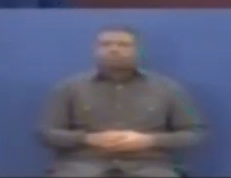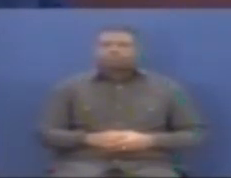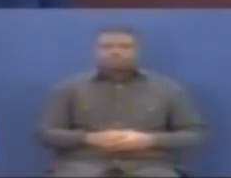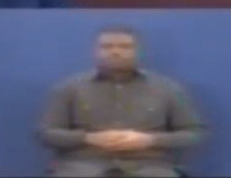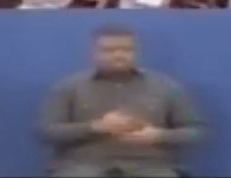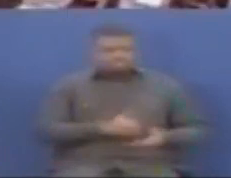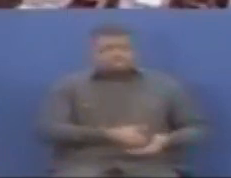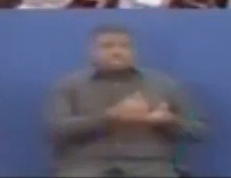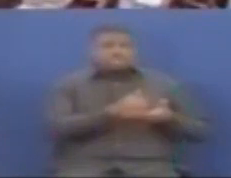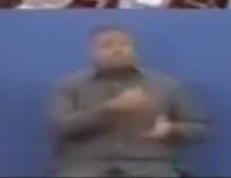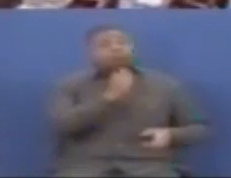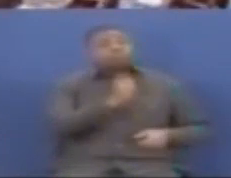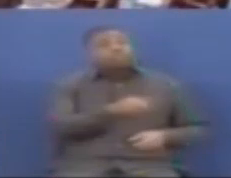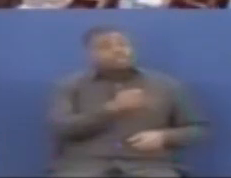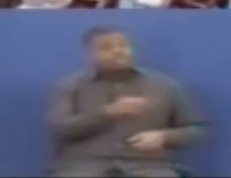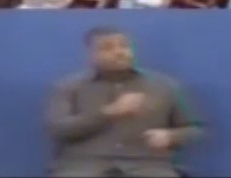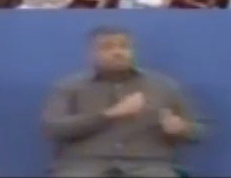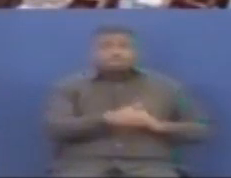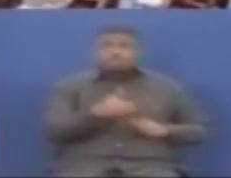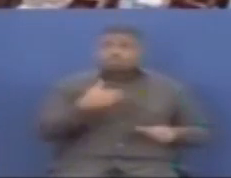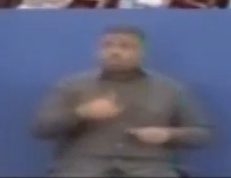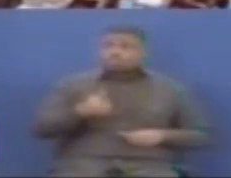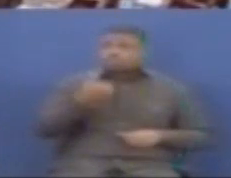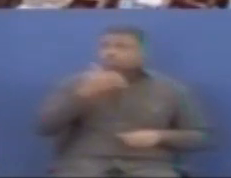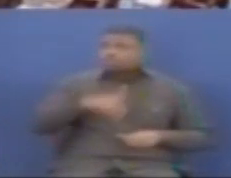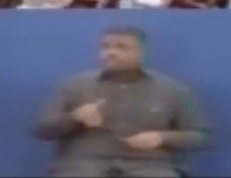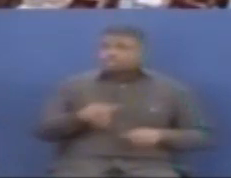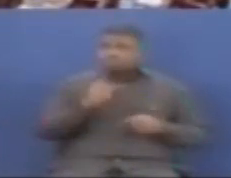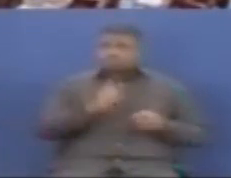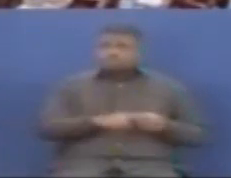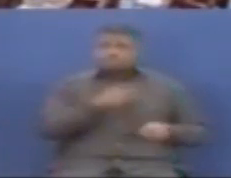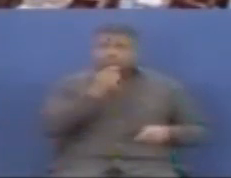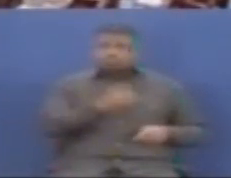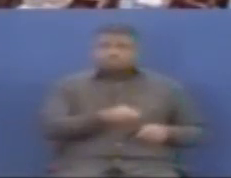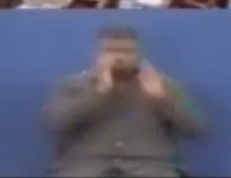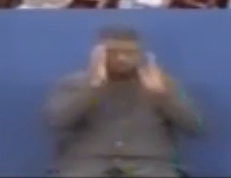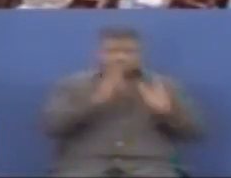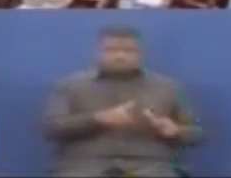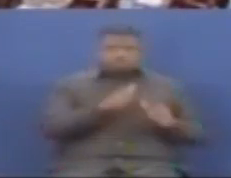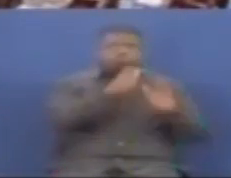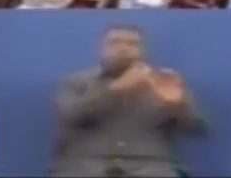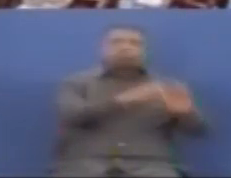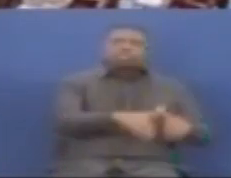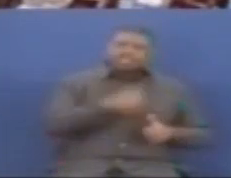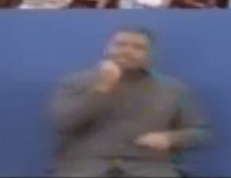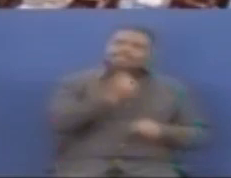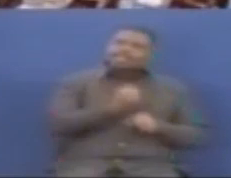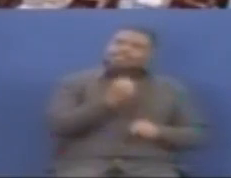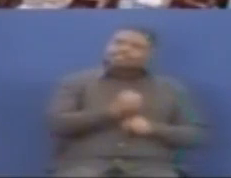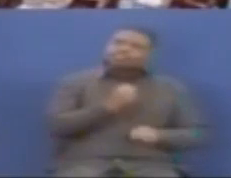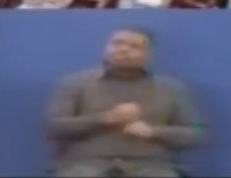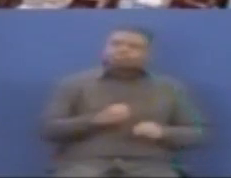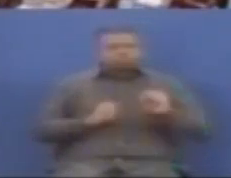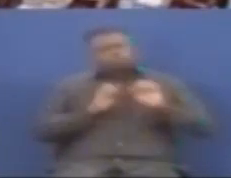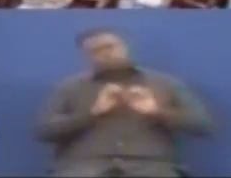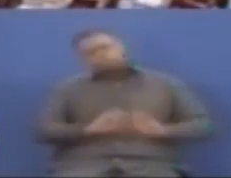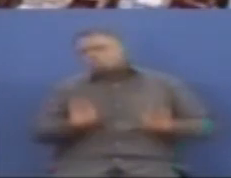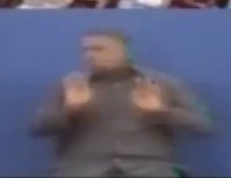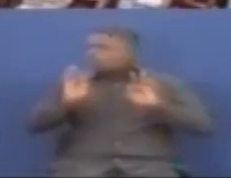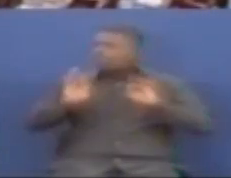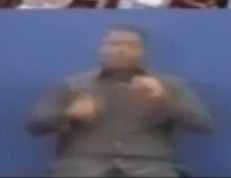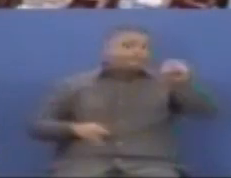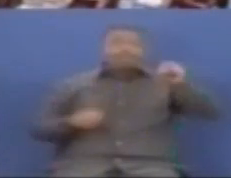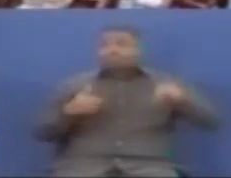Mheshimiwa Naibu Spika, kwa niaba ya Waziri wa Maji, kwanza nimpongeze Mheshimiwa mbunge, anafanya kazi nzuri pale Monduli, na mimi nikiri